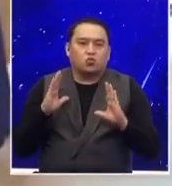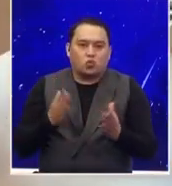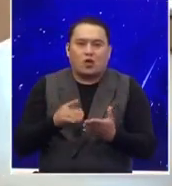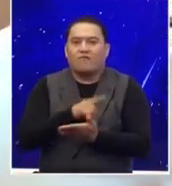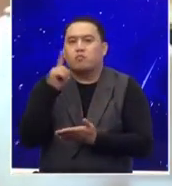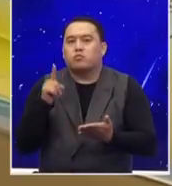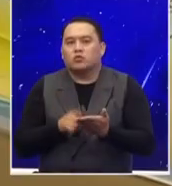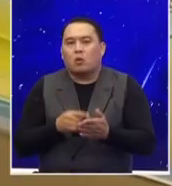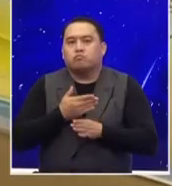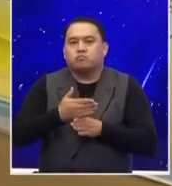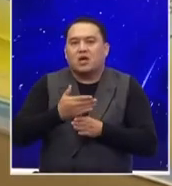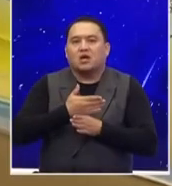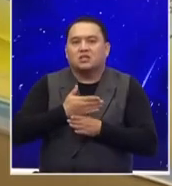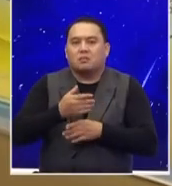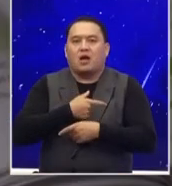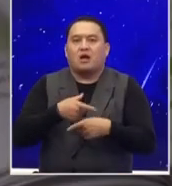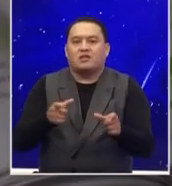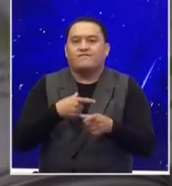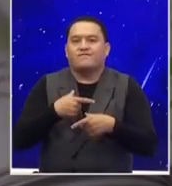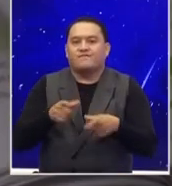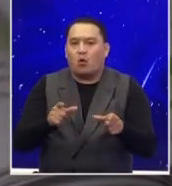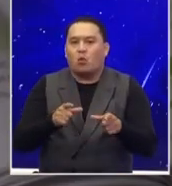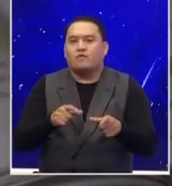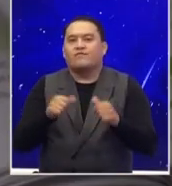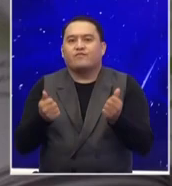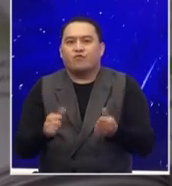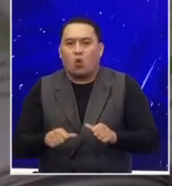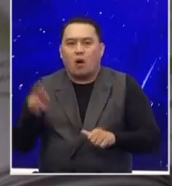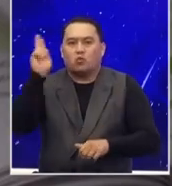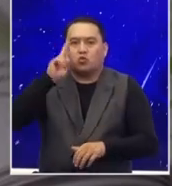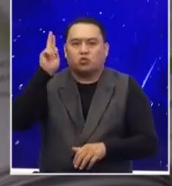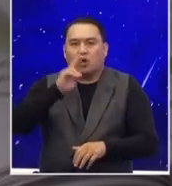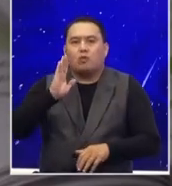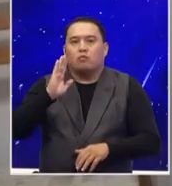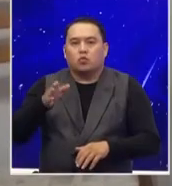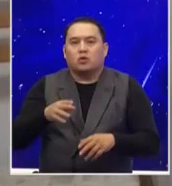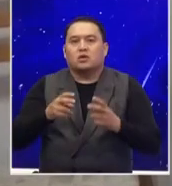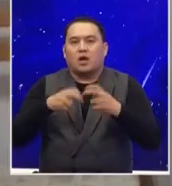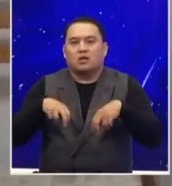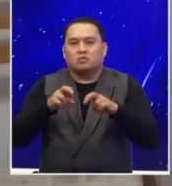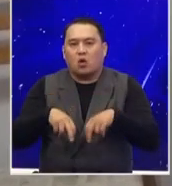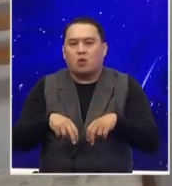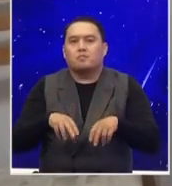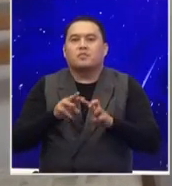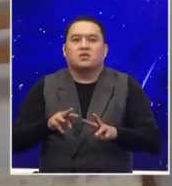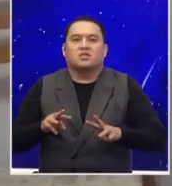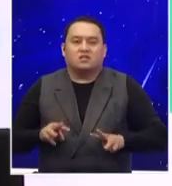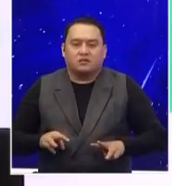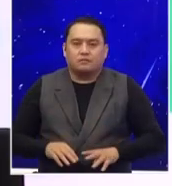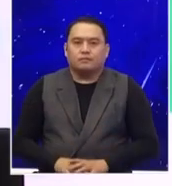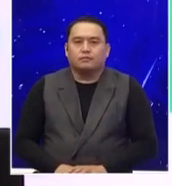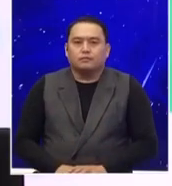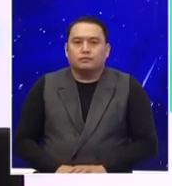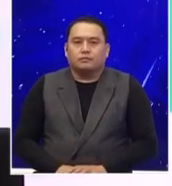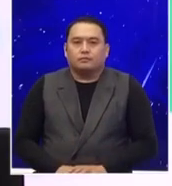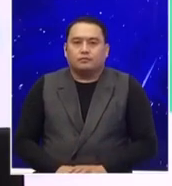ситуацией вопросы поэтапного послабления и возврата к традиционной очной форме обучения на стадии рассмотрения профильных министерств.